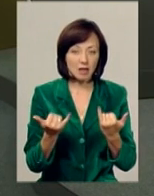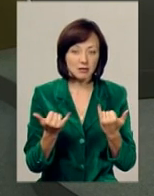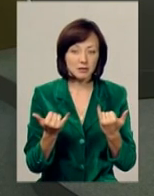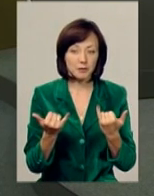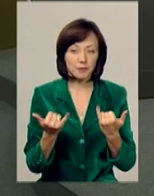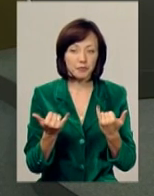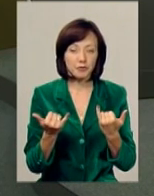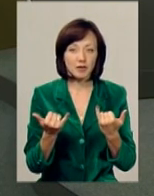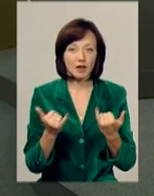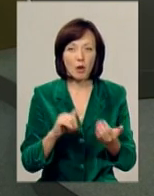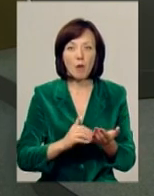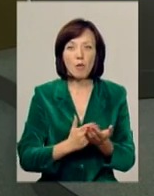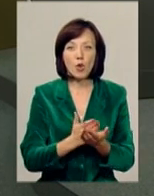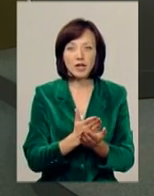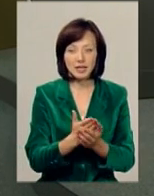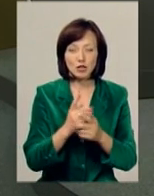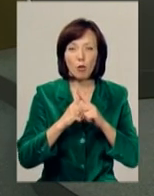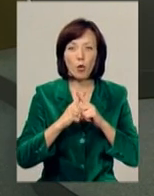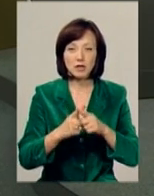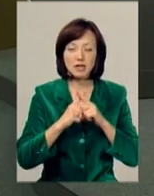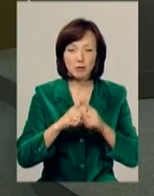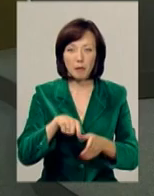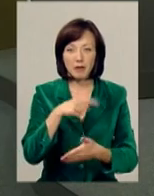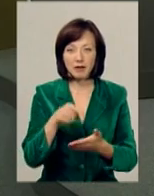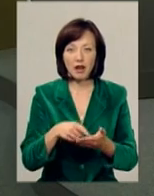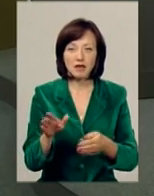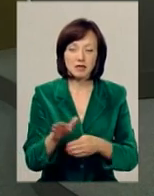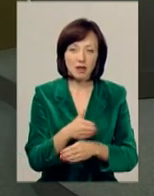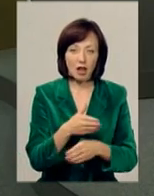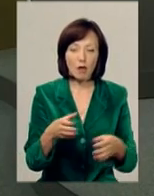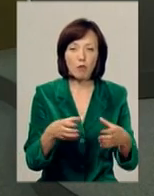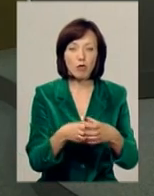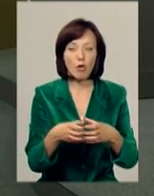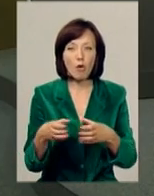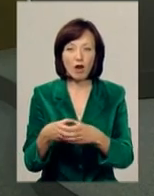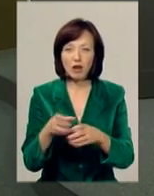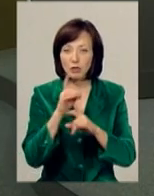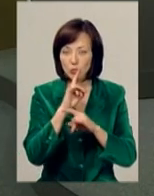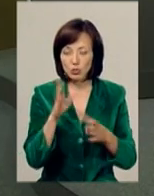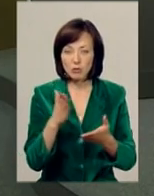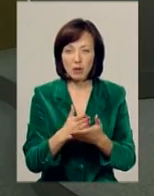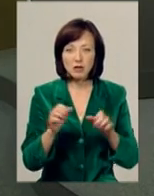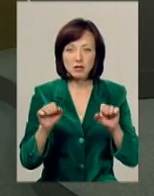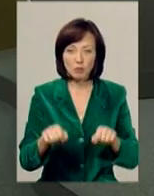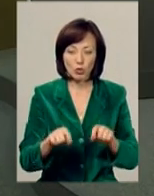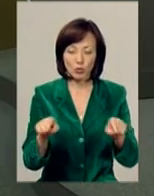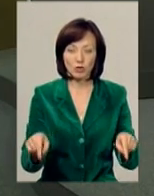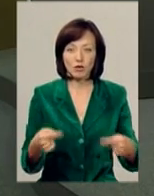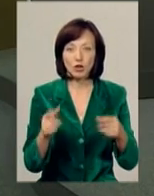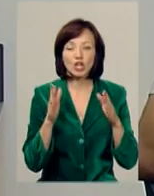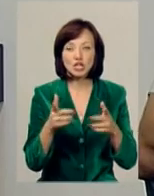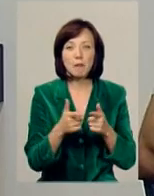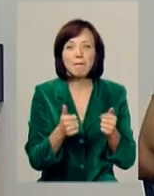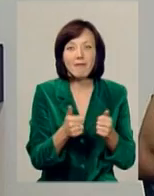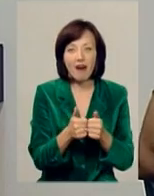так політичним консенсусом як вони називають це питання зняли тобто блоки не будуть мати змогу утворюти то естьсть будуть лише